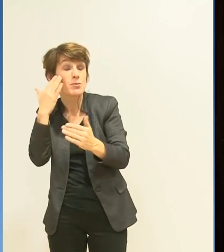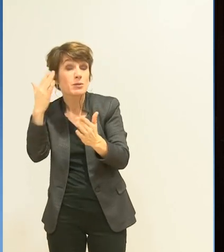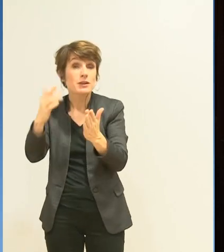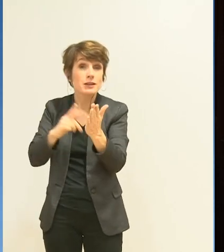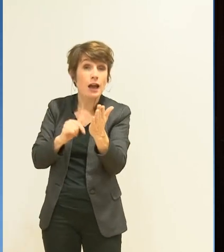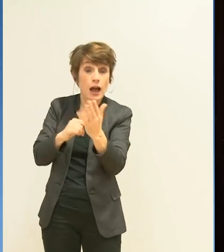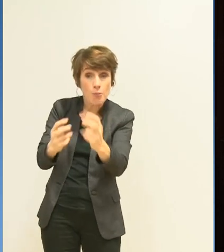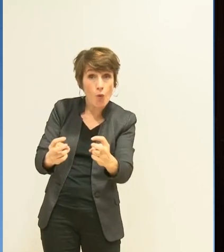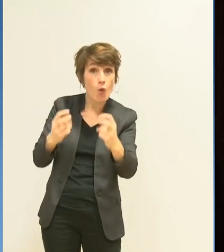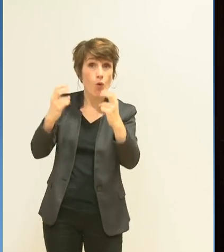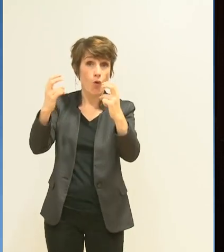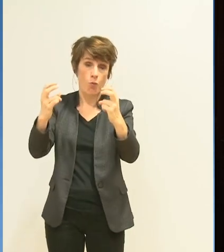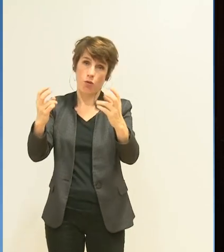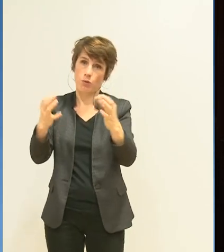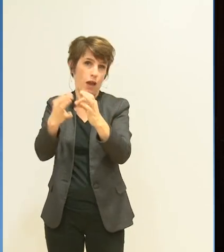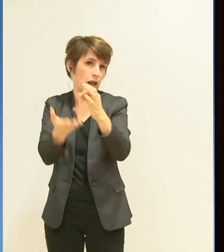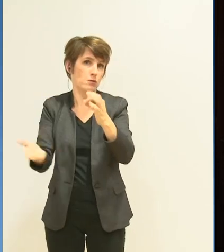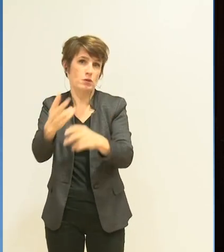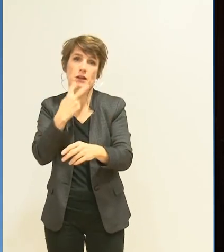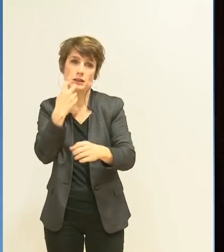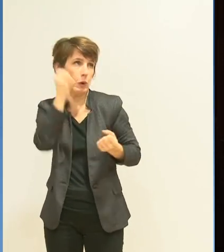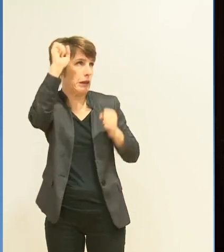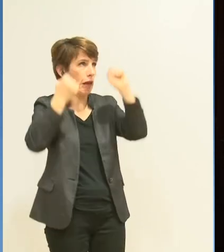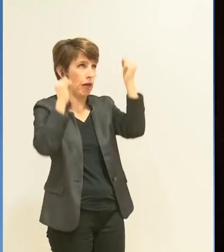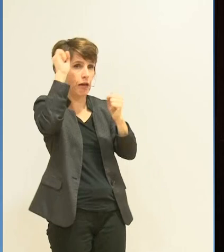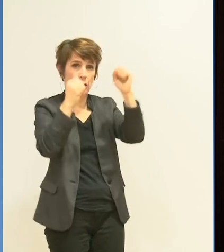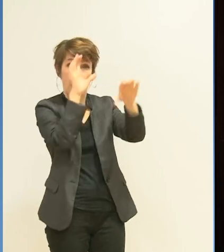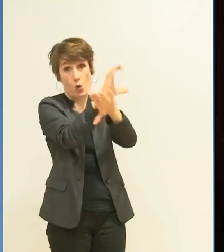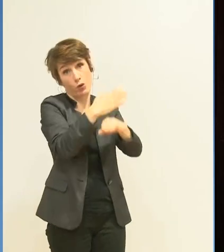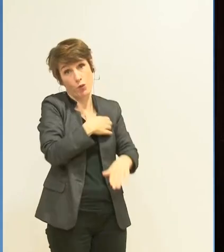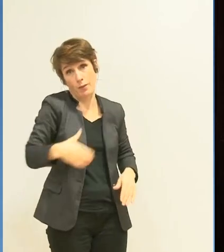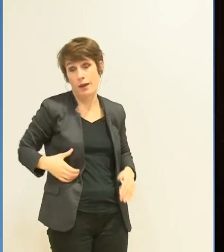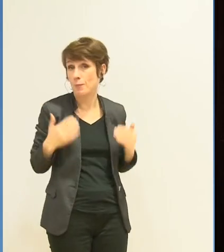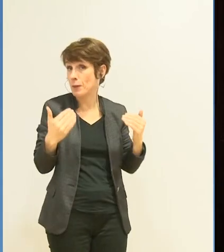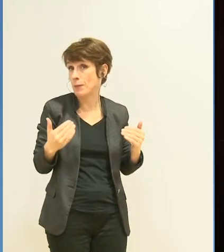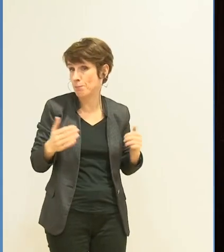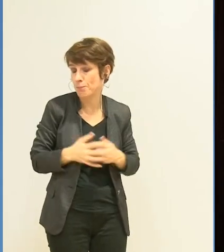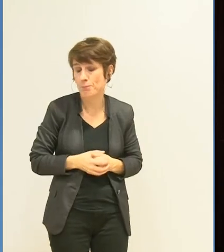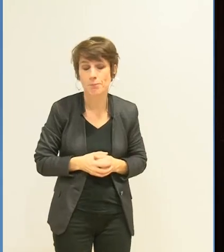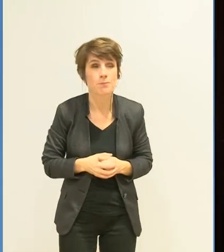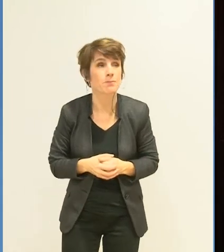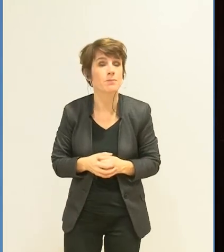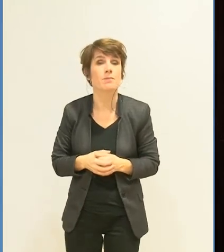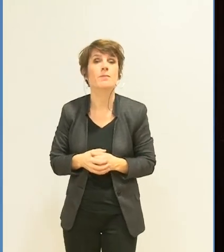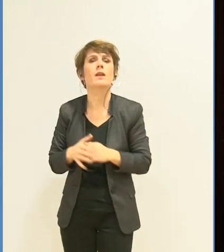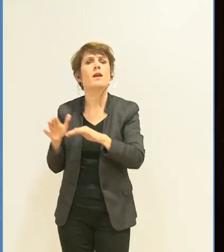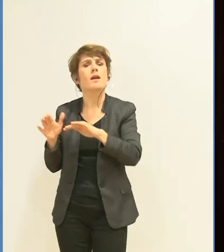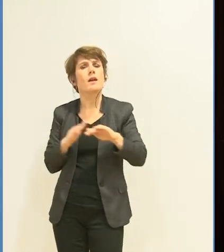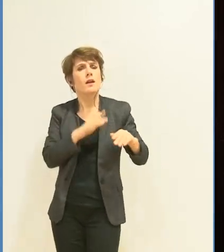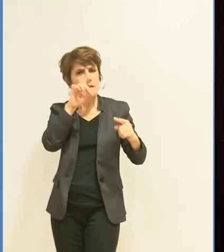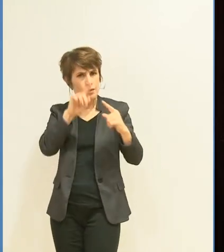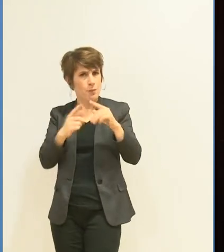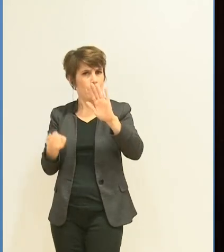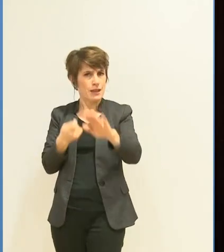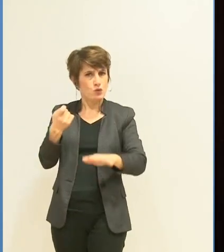relèvement des taux je voudrais intervenir ensuite sur la question de l'éducation vous avez annoncé